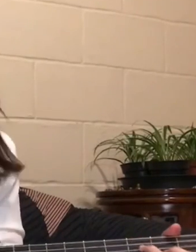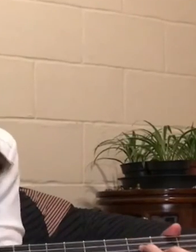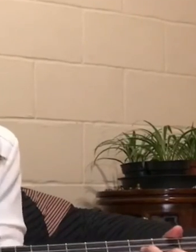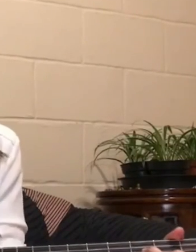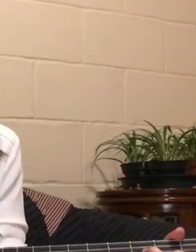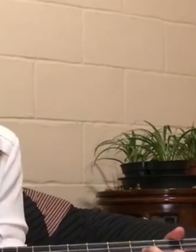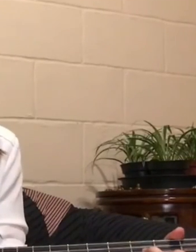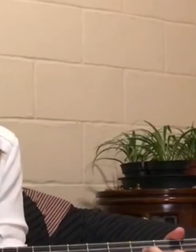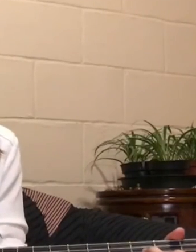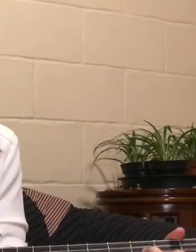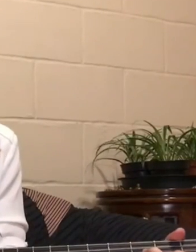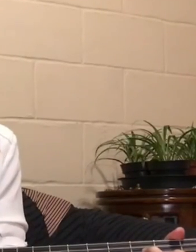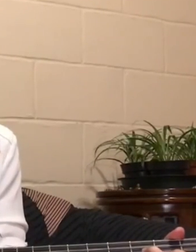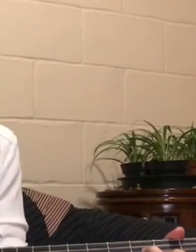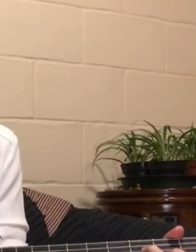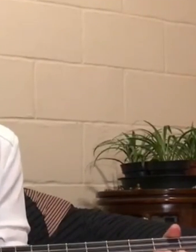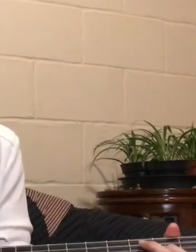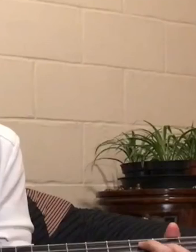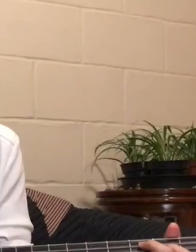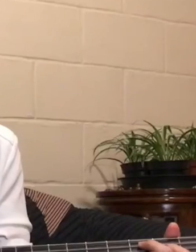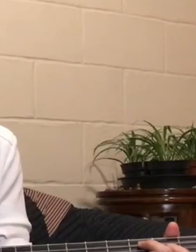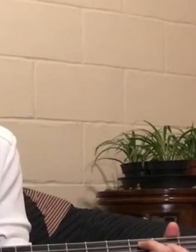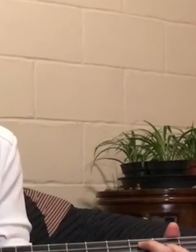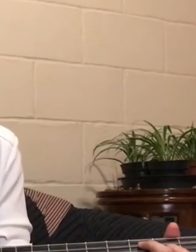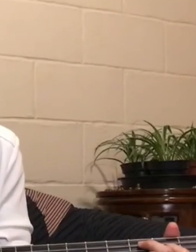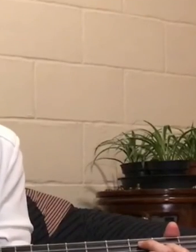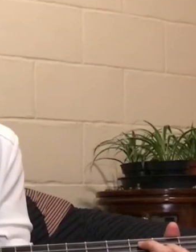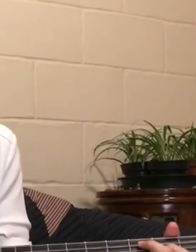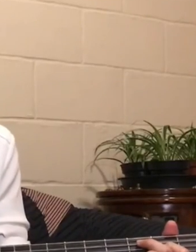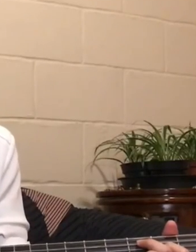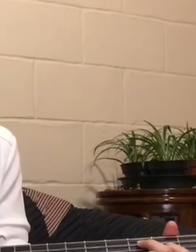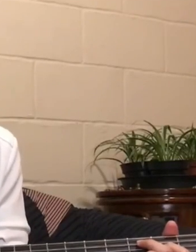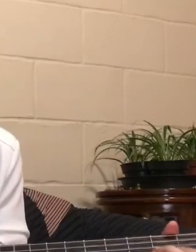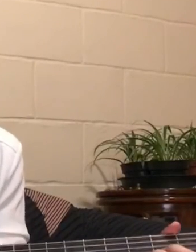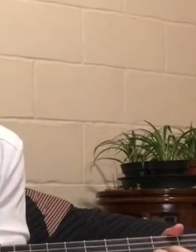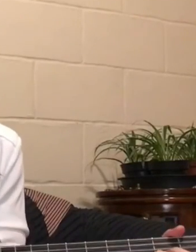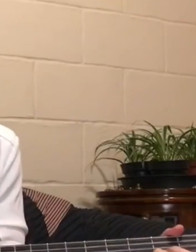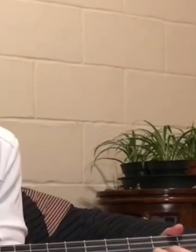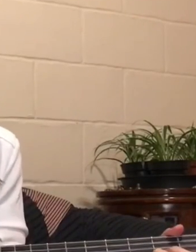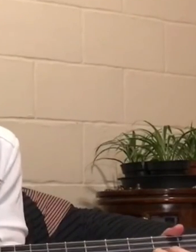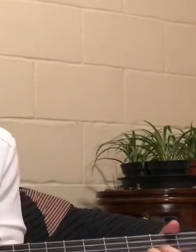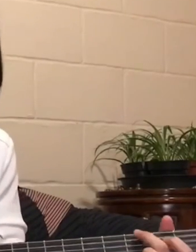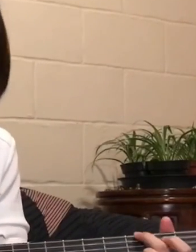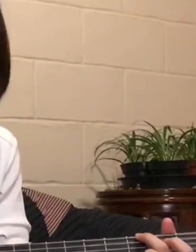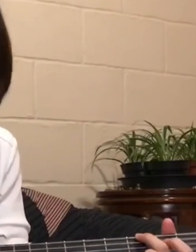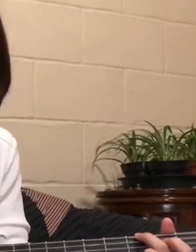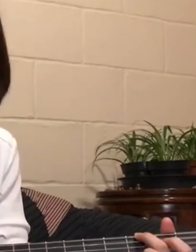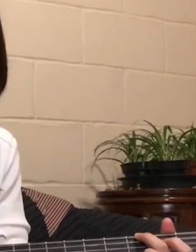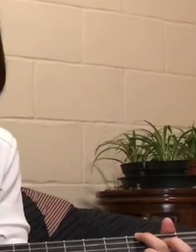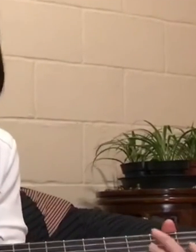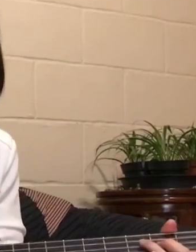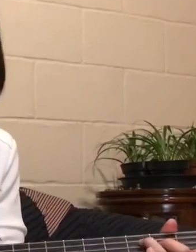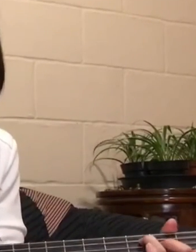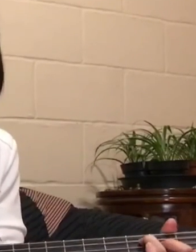Tapi kini tak mungkin lagi, kata. matamu semua sudah